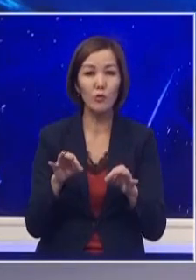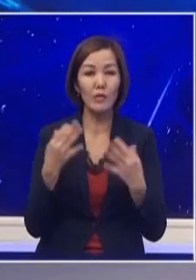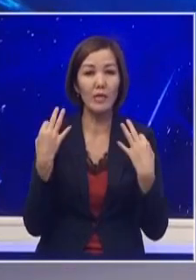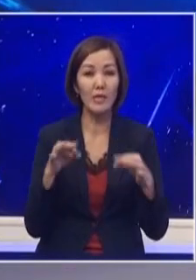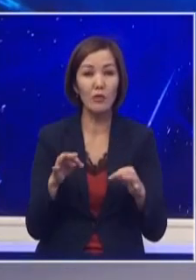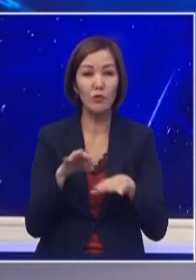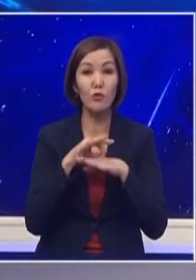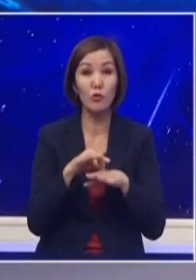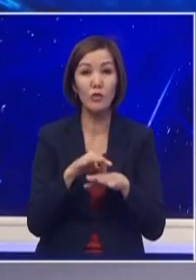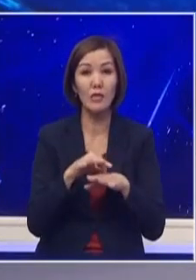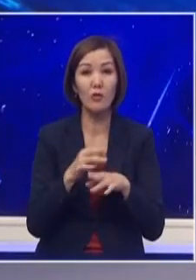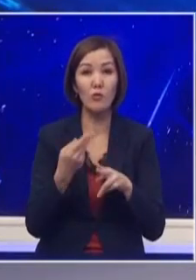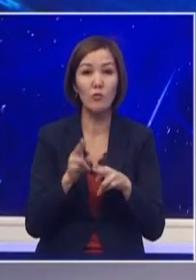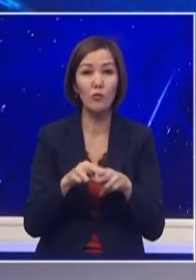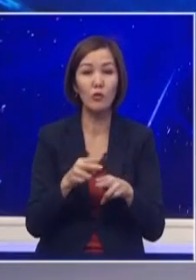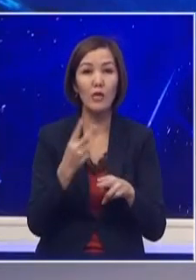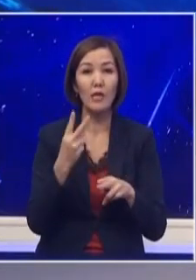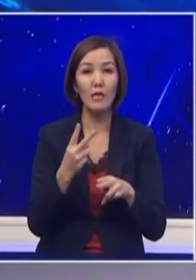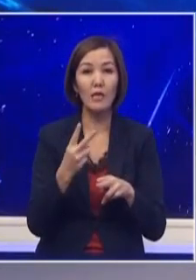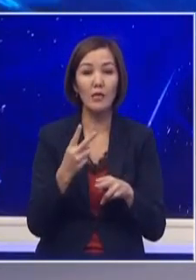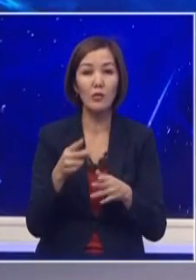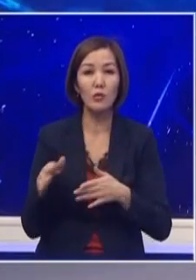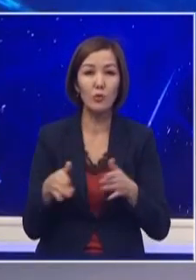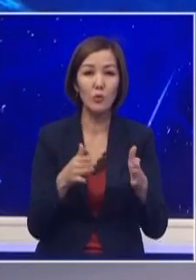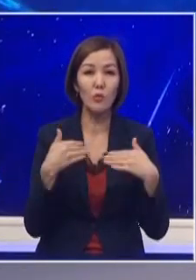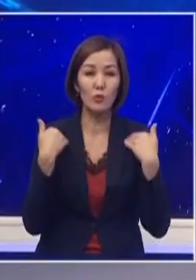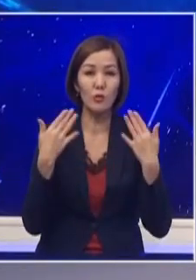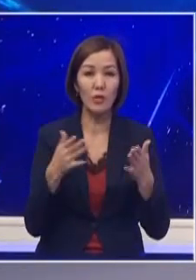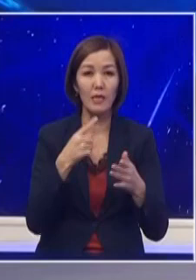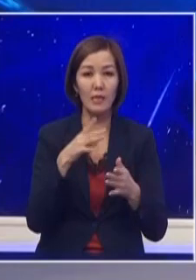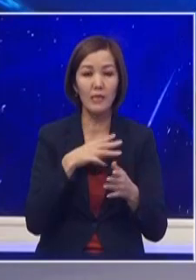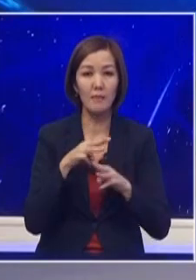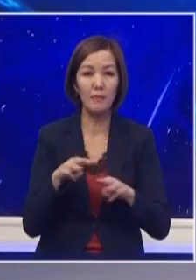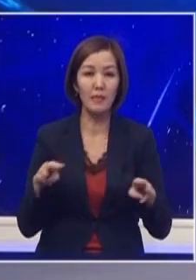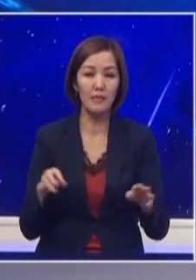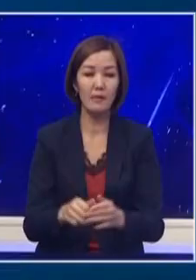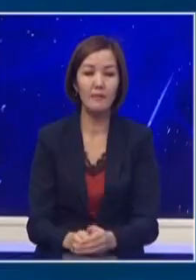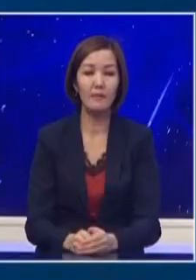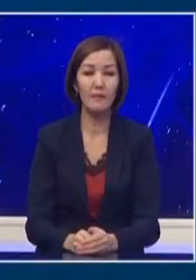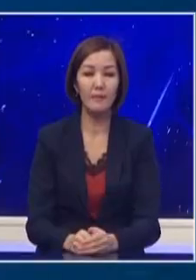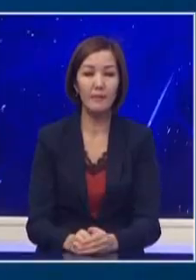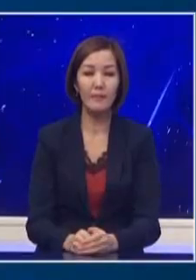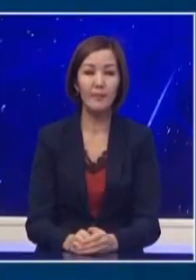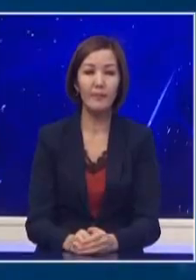көшіру ерікті түрде жүргізілер және ол үшін екі жол ұсынылады дейді.